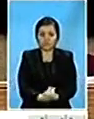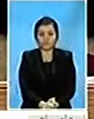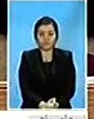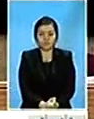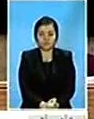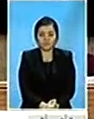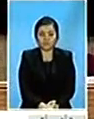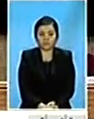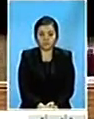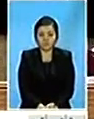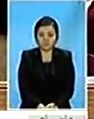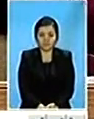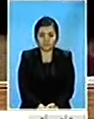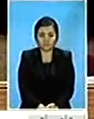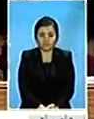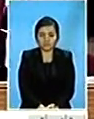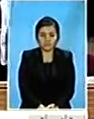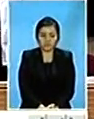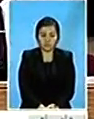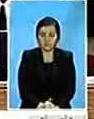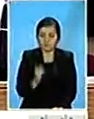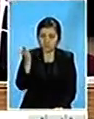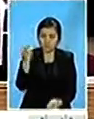เชิญท่านสิรินธรรามสูตรครับ